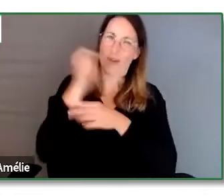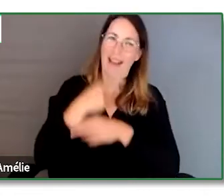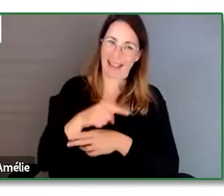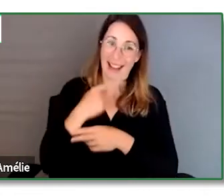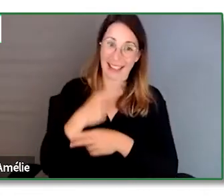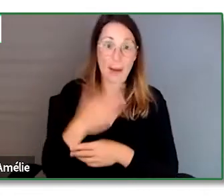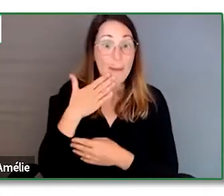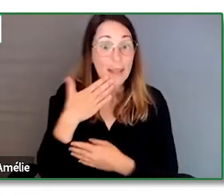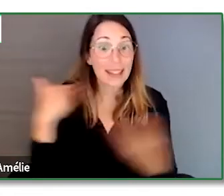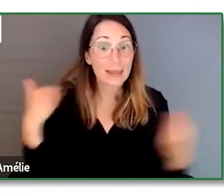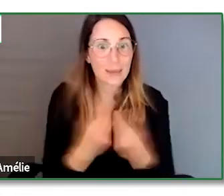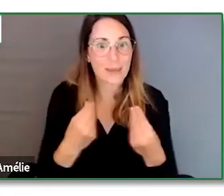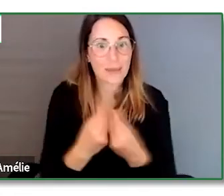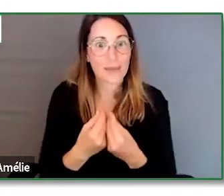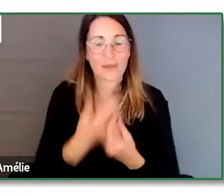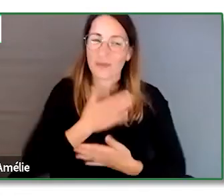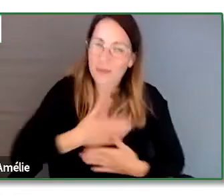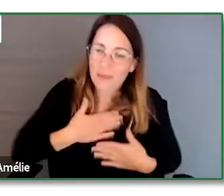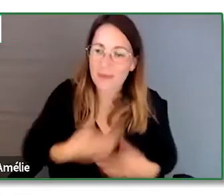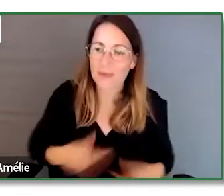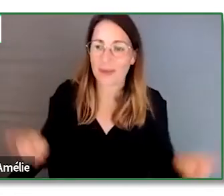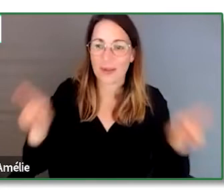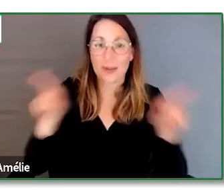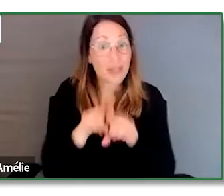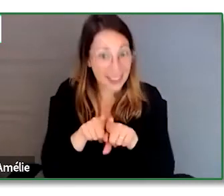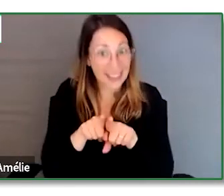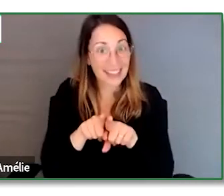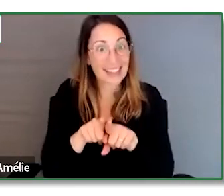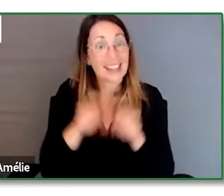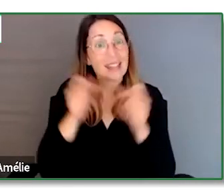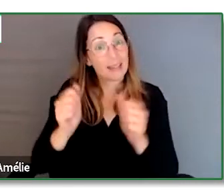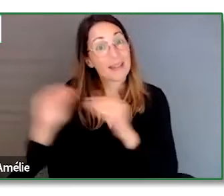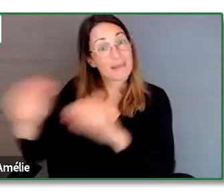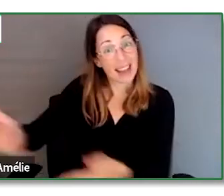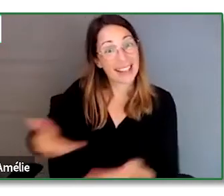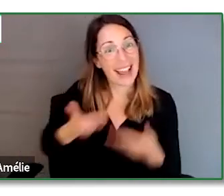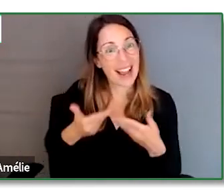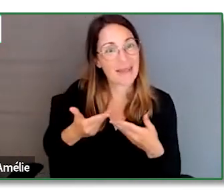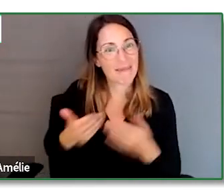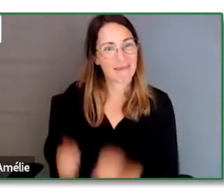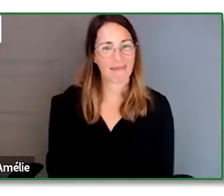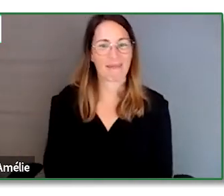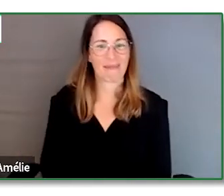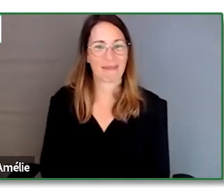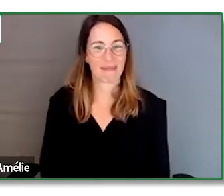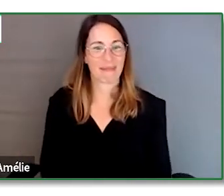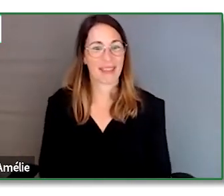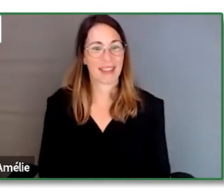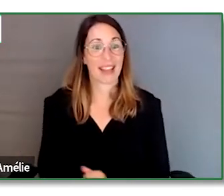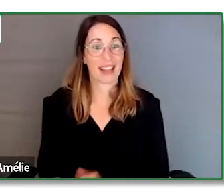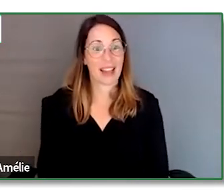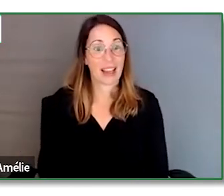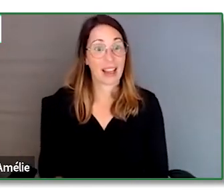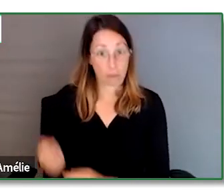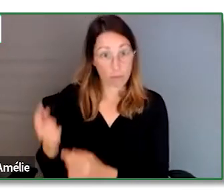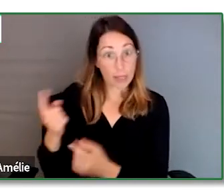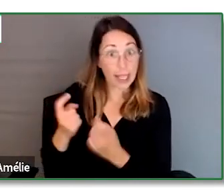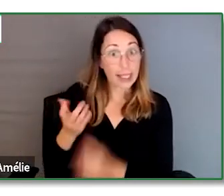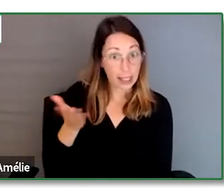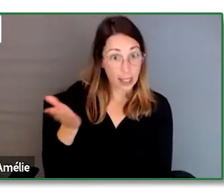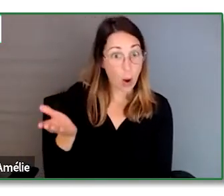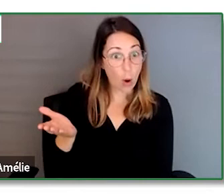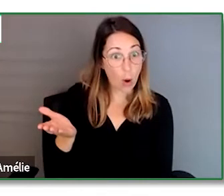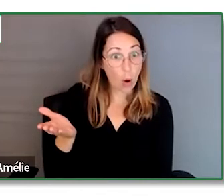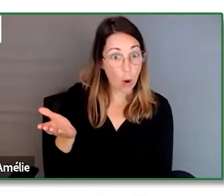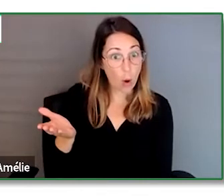pouvoir vous accueillir. C'est formidable. Cependant, il y a quelques questions que les membres de notre public nous posent. De Joan,